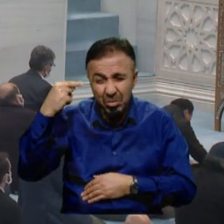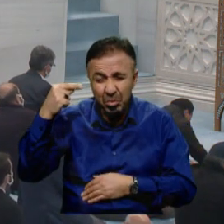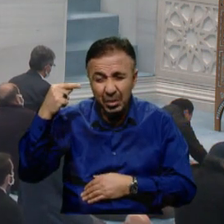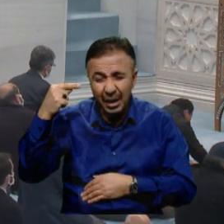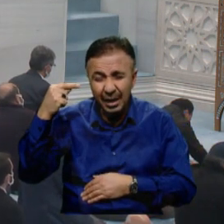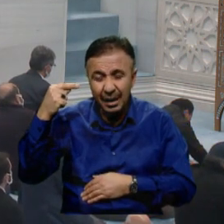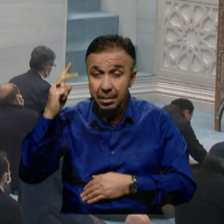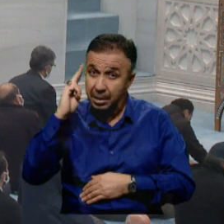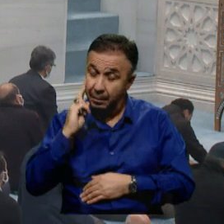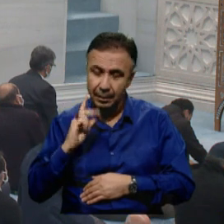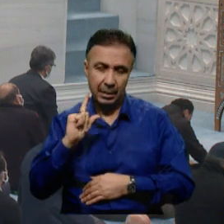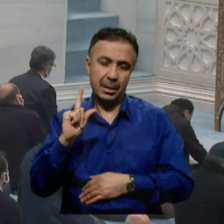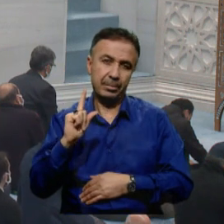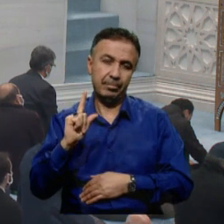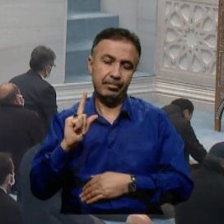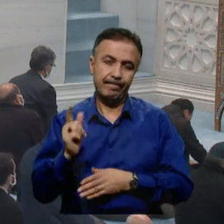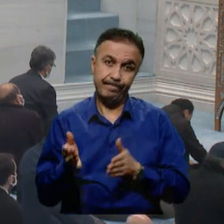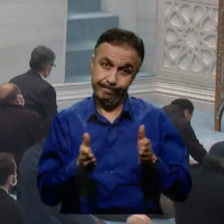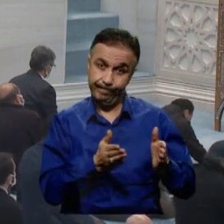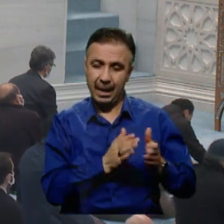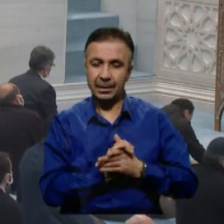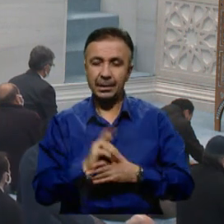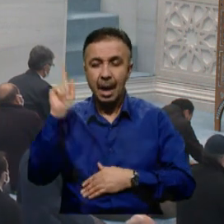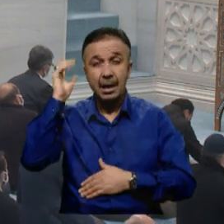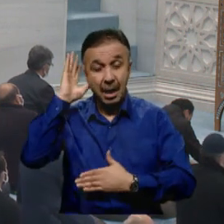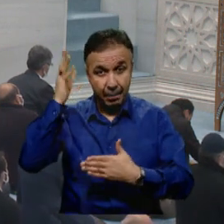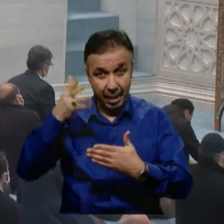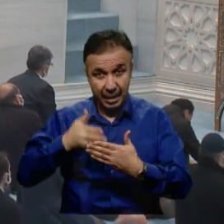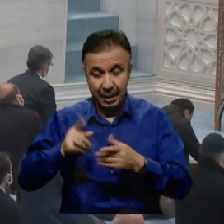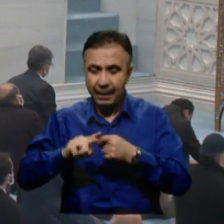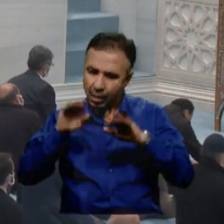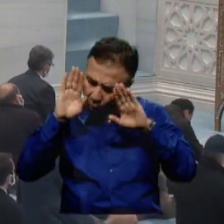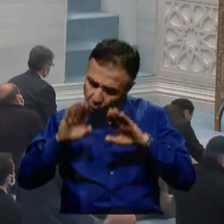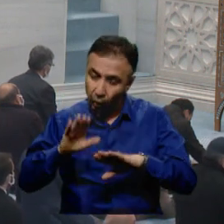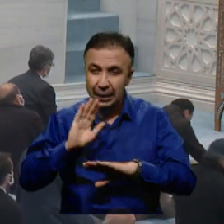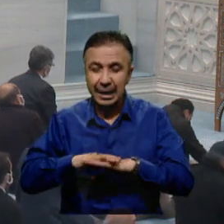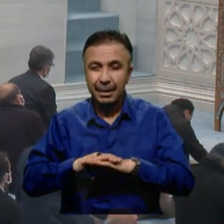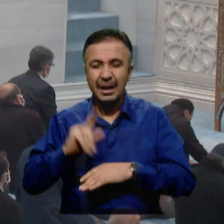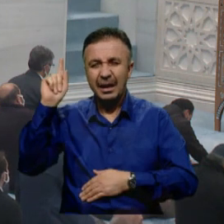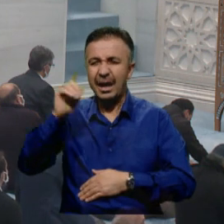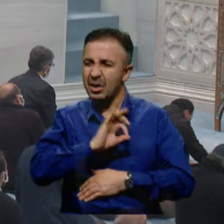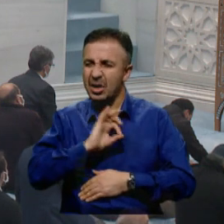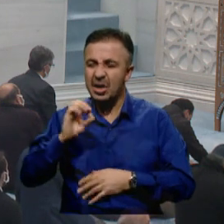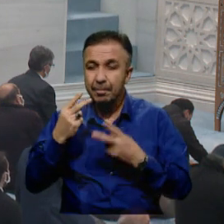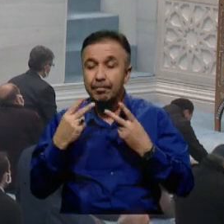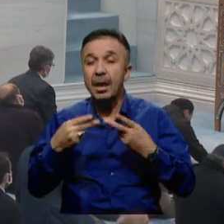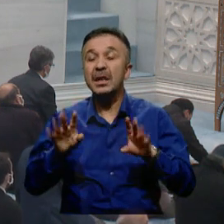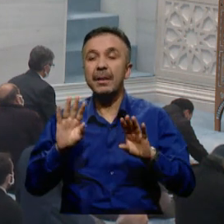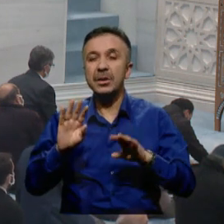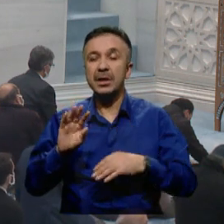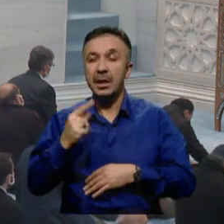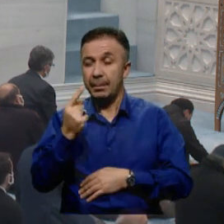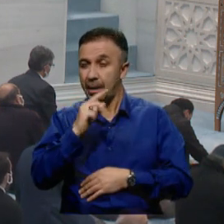arındırın. Artı Allah'a ibadet ve kulluk ederken Allah'ın hiç bağışlamayacağı bir günah